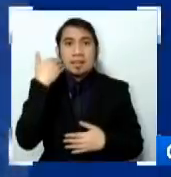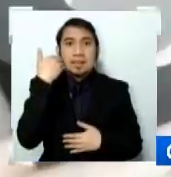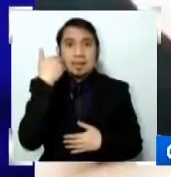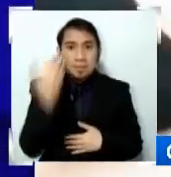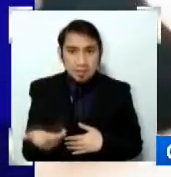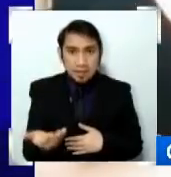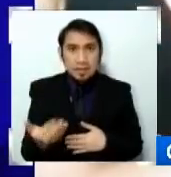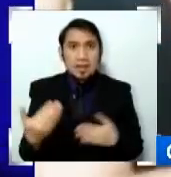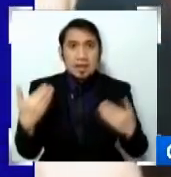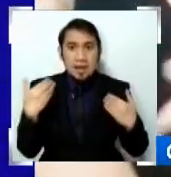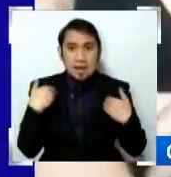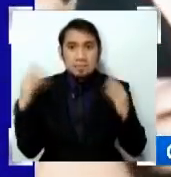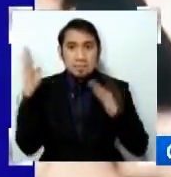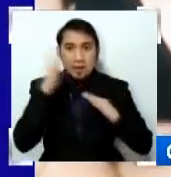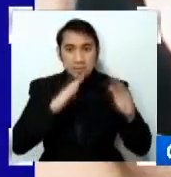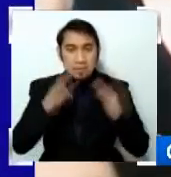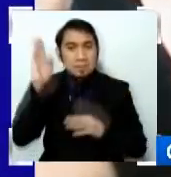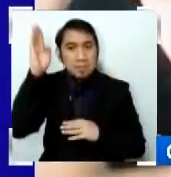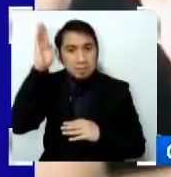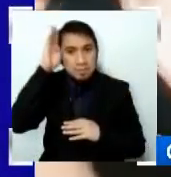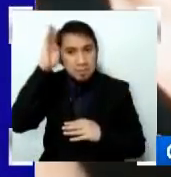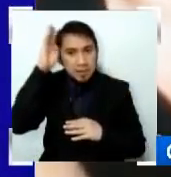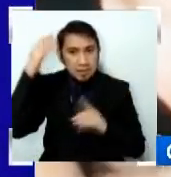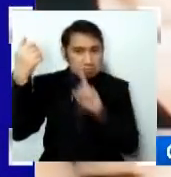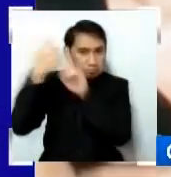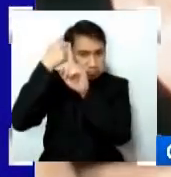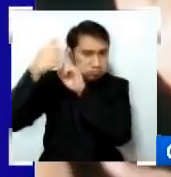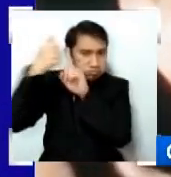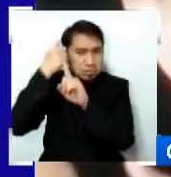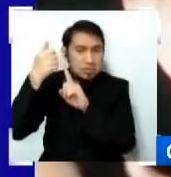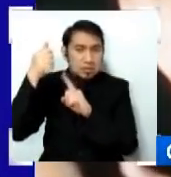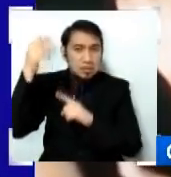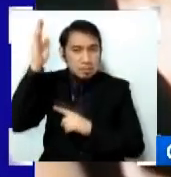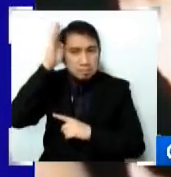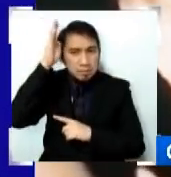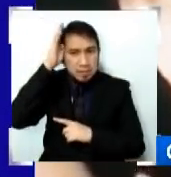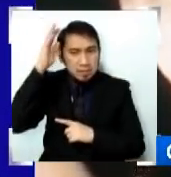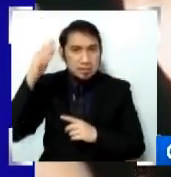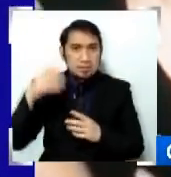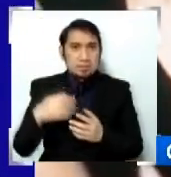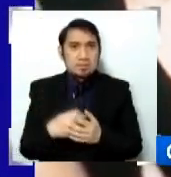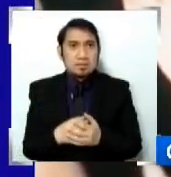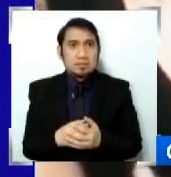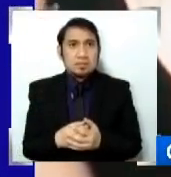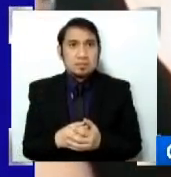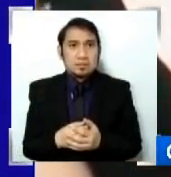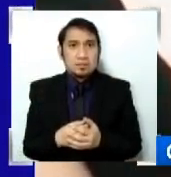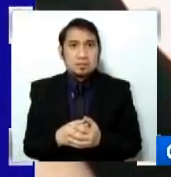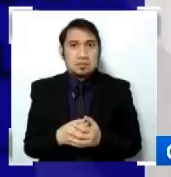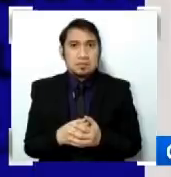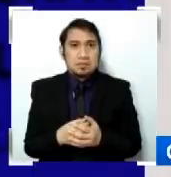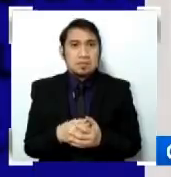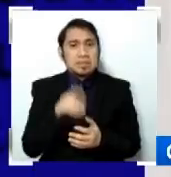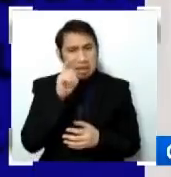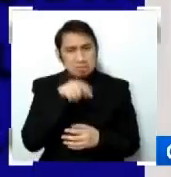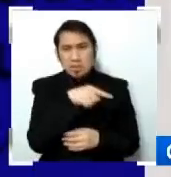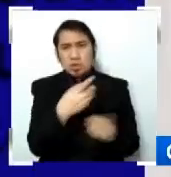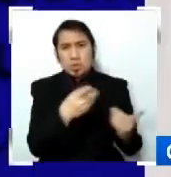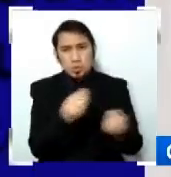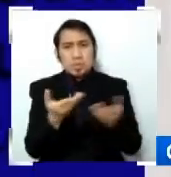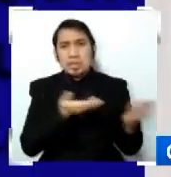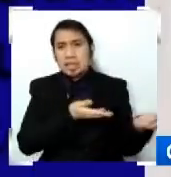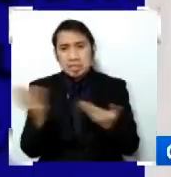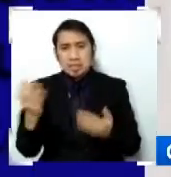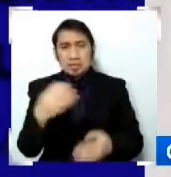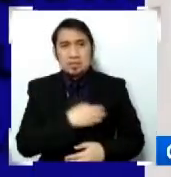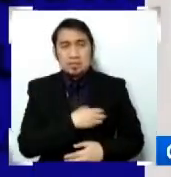injury. Ganun naman po yung ginawa ni Carlo. Dapat po hinatid na lang nila dun sa police station. Kinakitaan